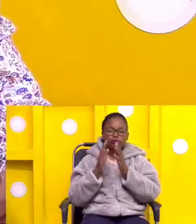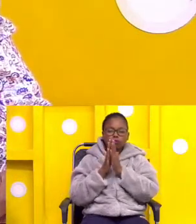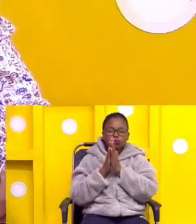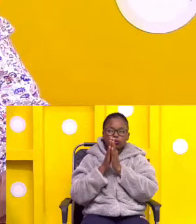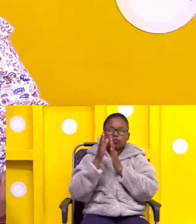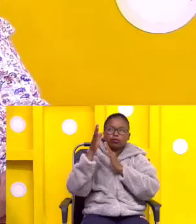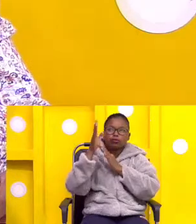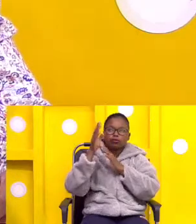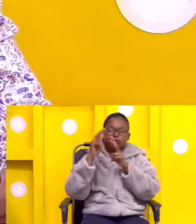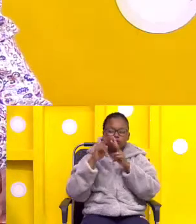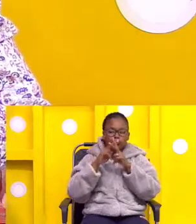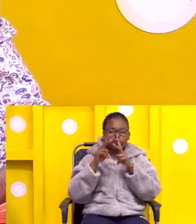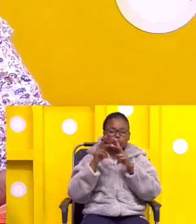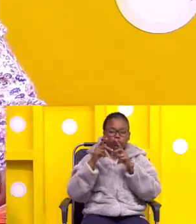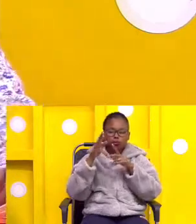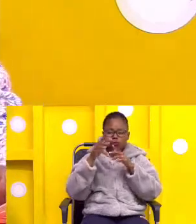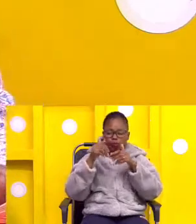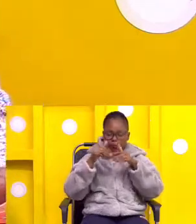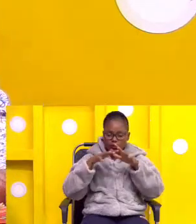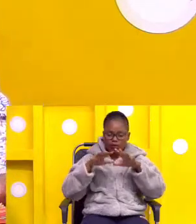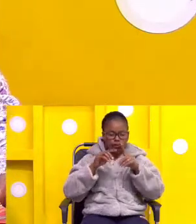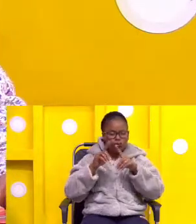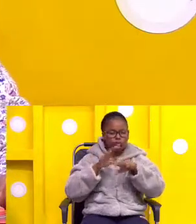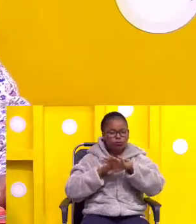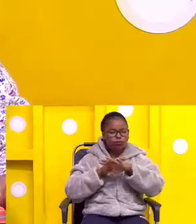ngai amũrathime na amwĩke wega